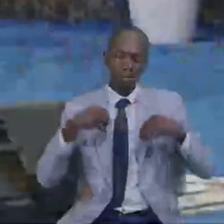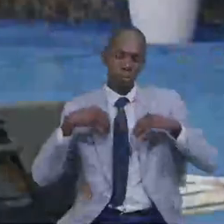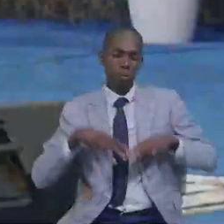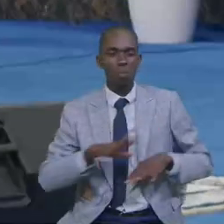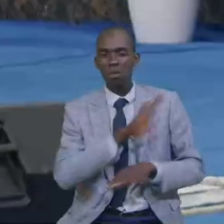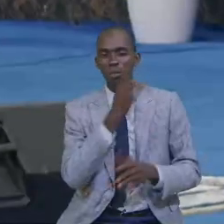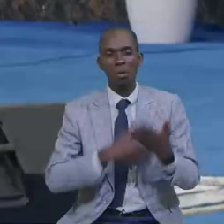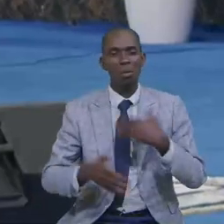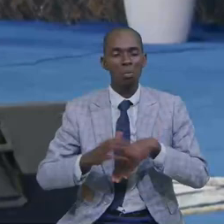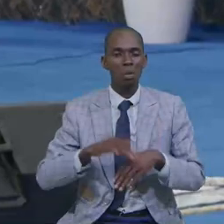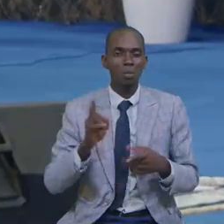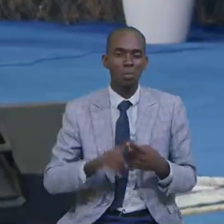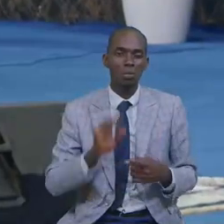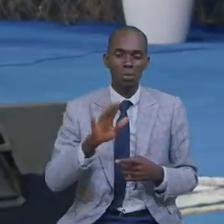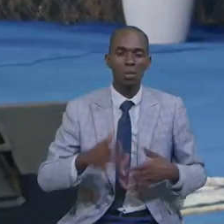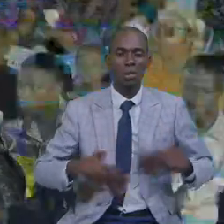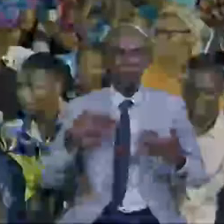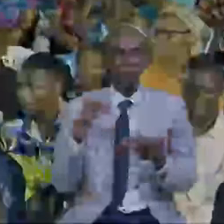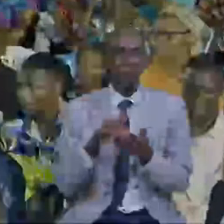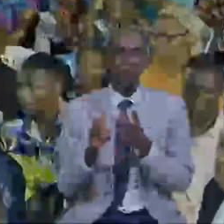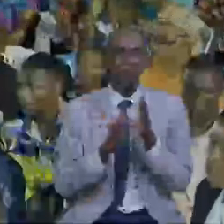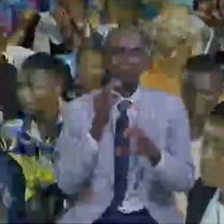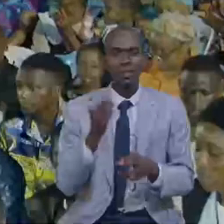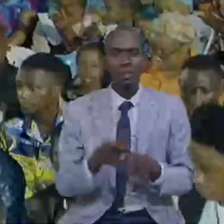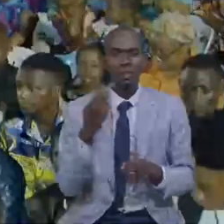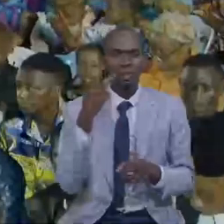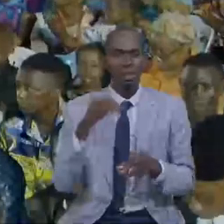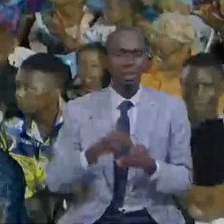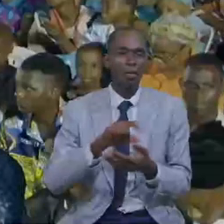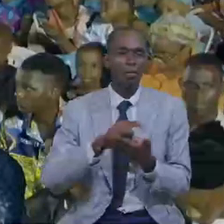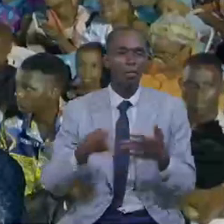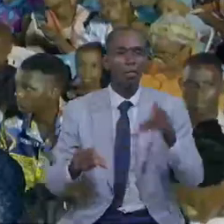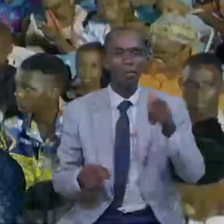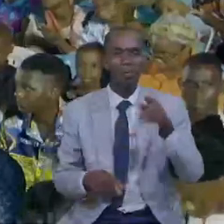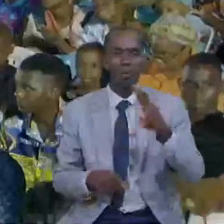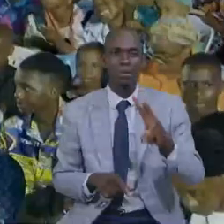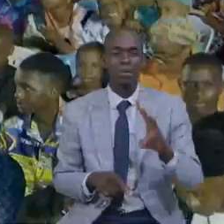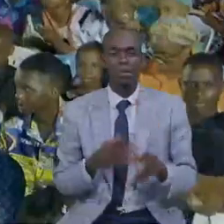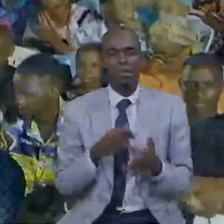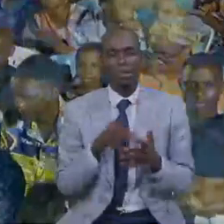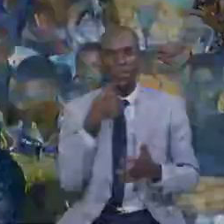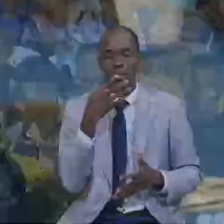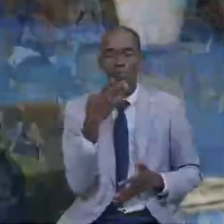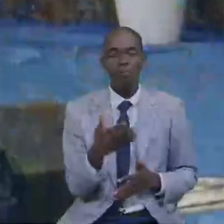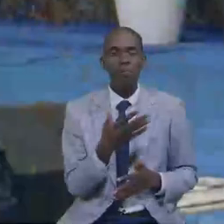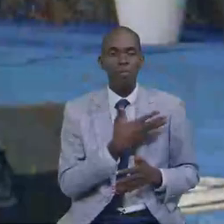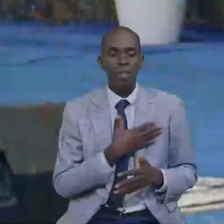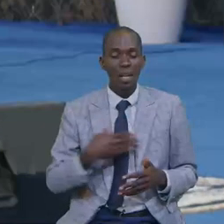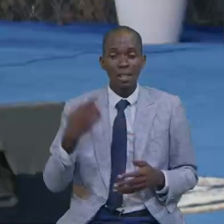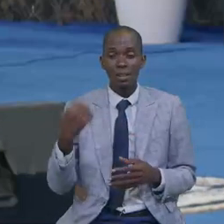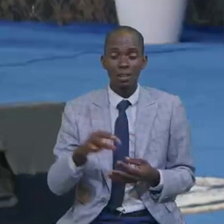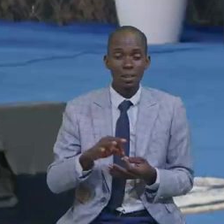et la dépression ne reviendra plus jamais dans ta vie verset 26 verset